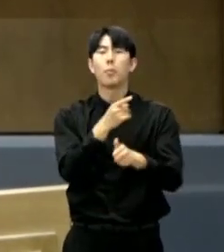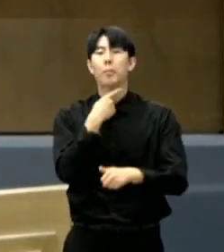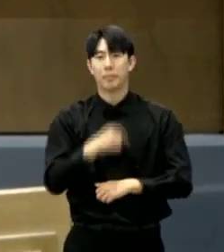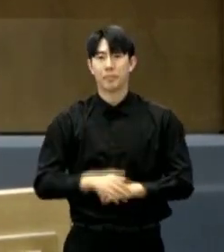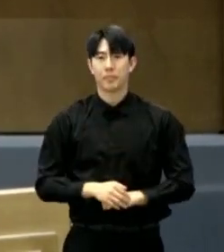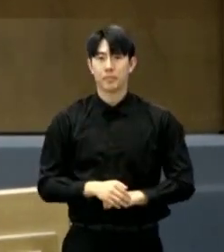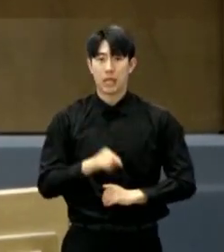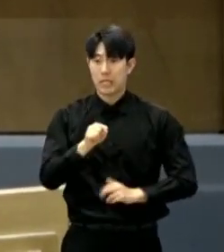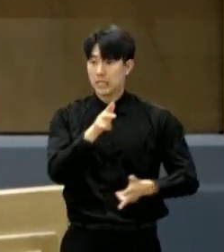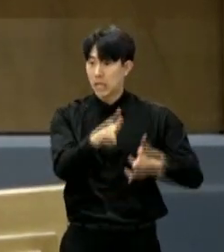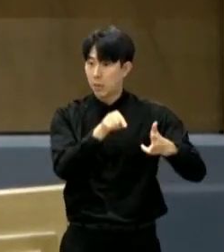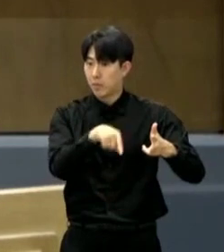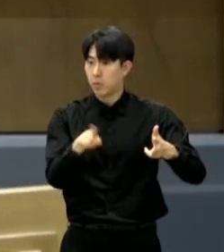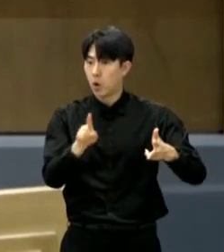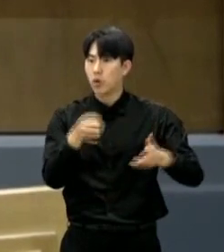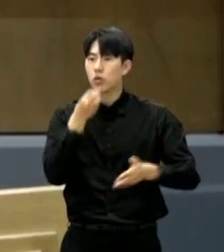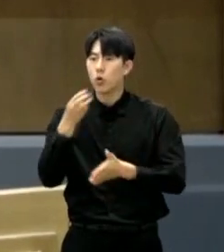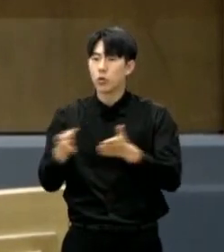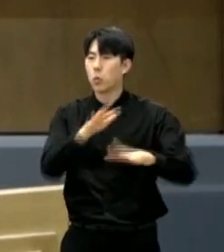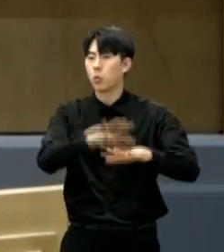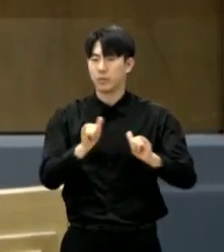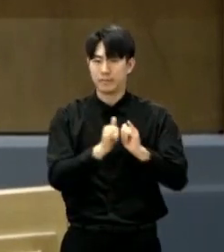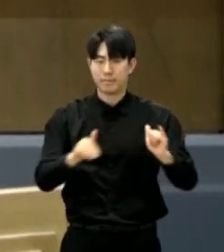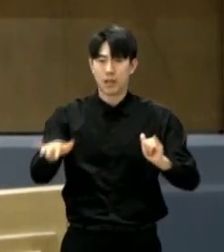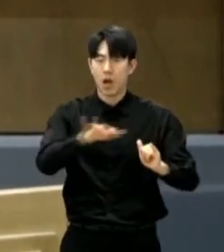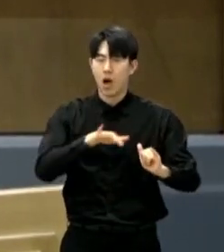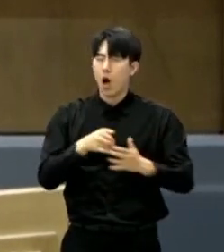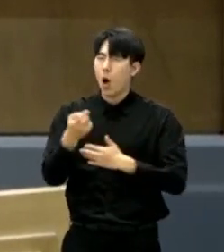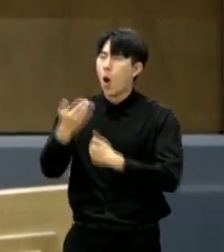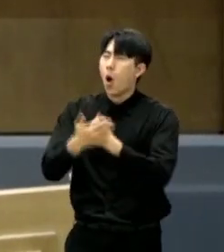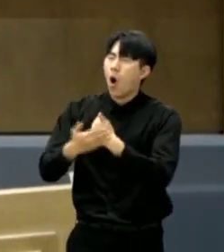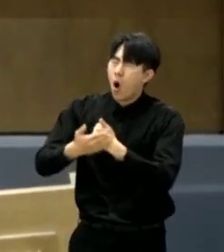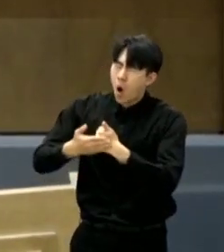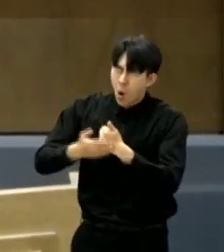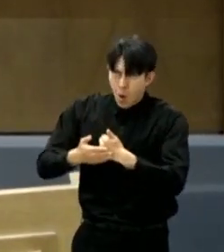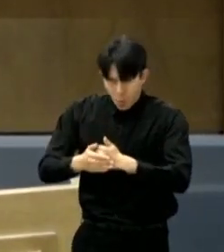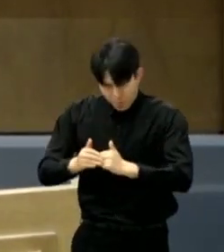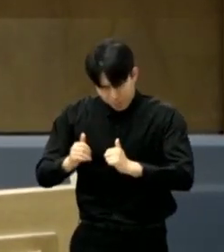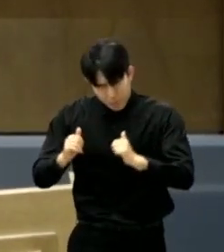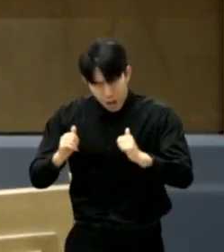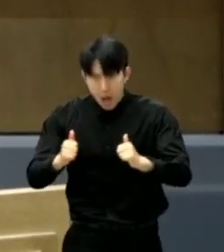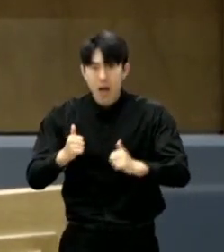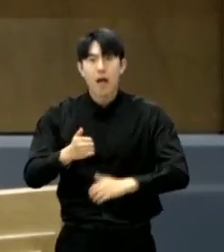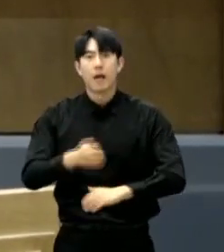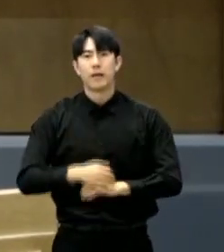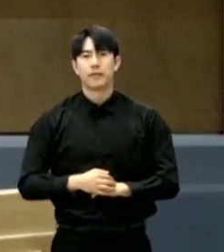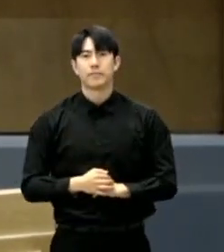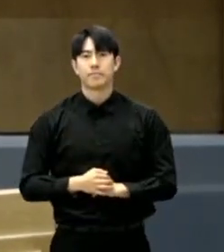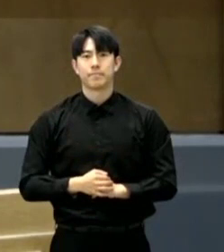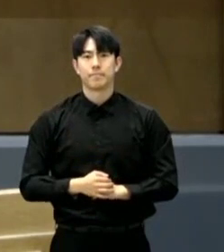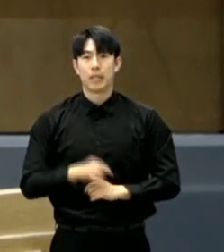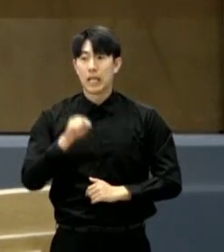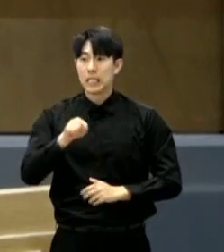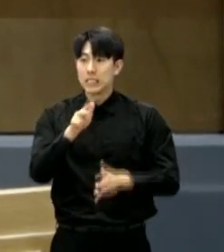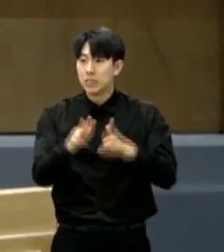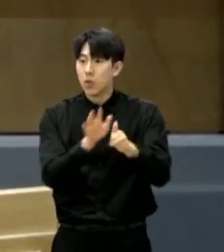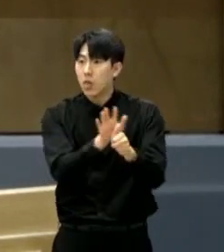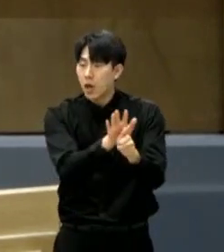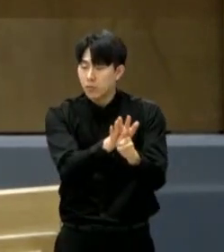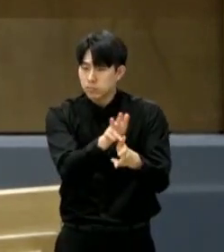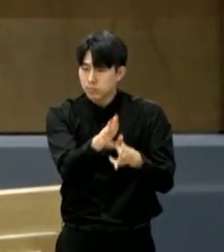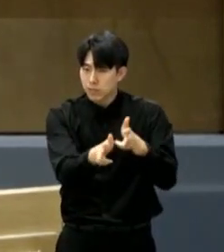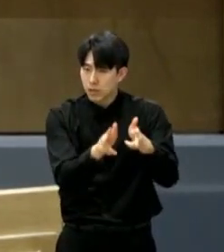한마디로 경기 농업인들에게 한 줄기 담비 같은 그러한 사업이었습니다. 이 지원 사업을 통해